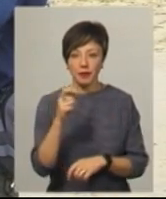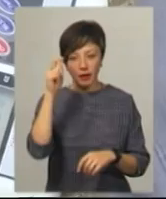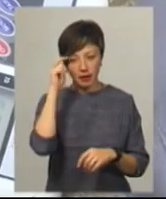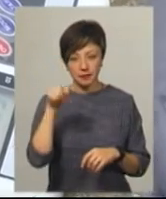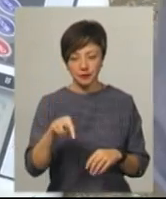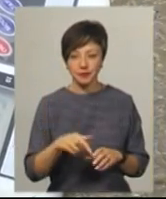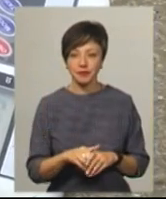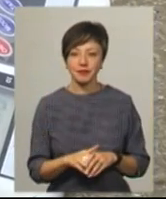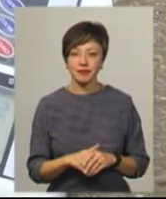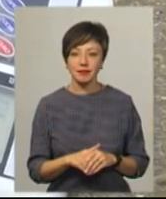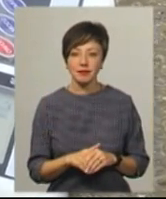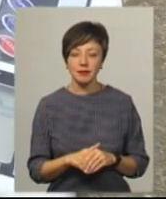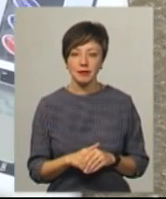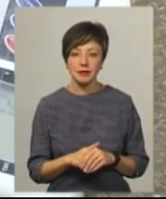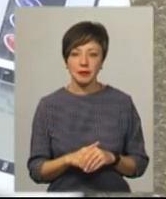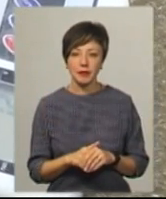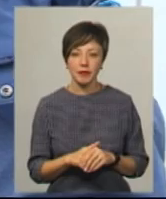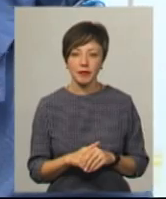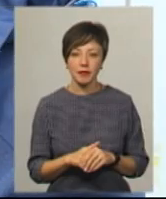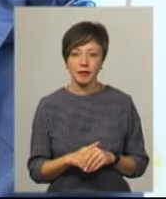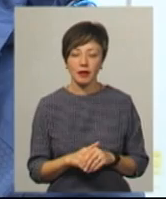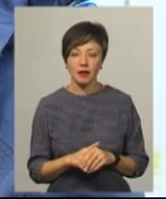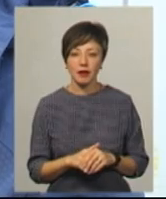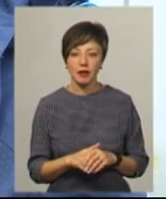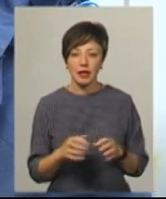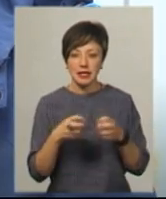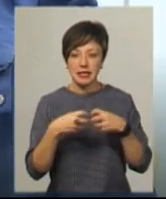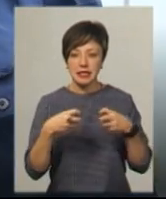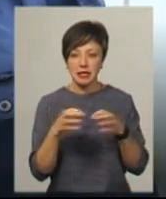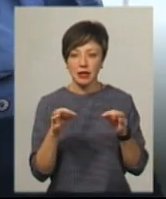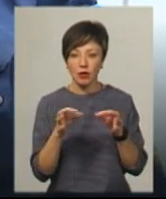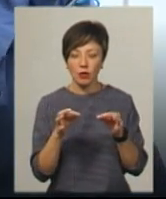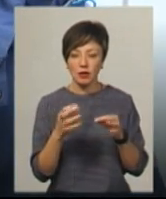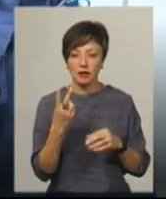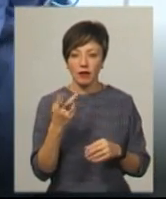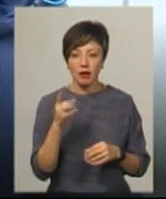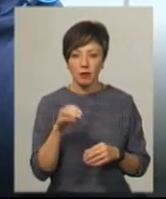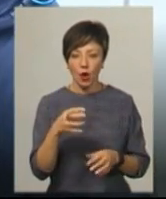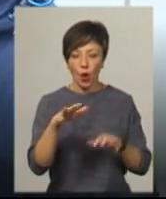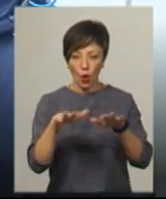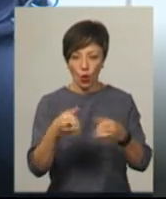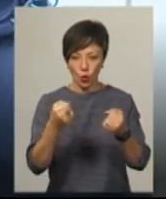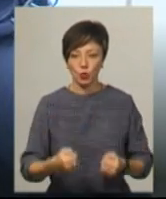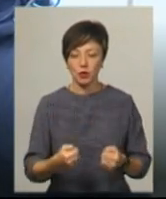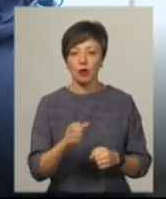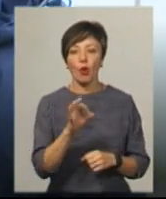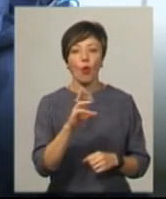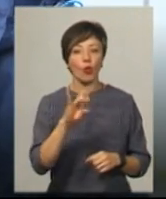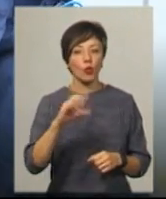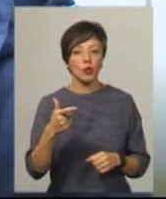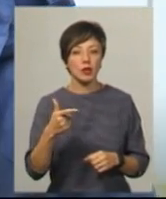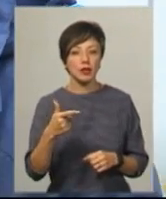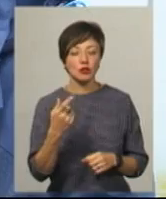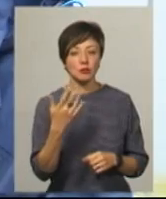Солодунов. Автограф поставив 82-й. У нас силикон, 2 грами грузик, окунь